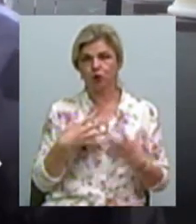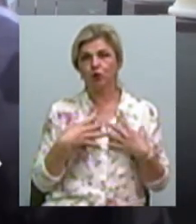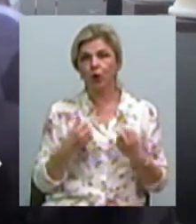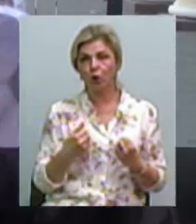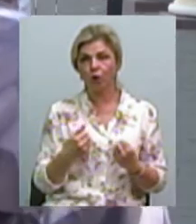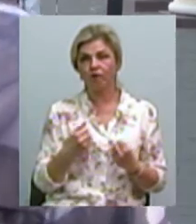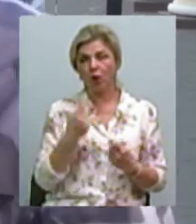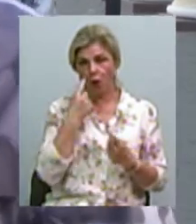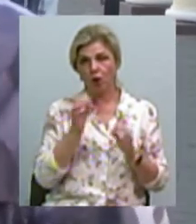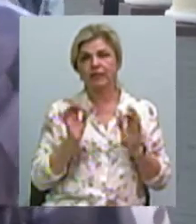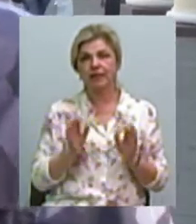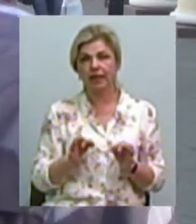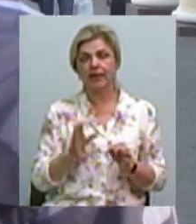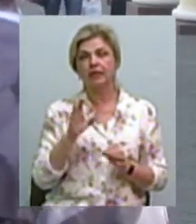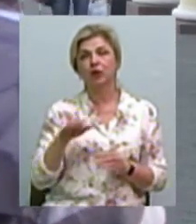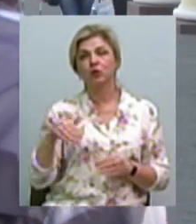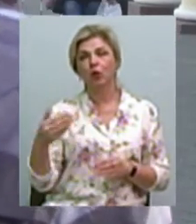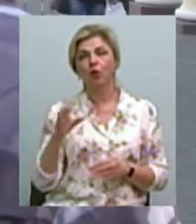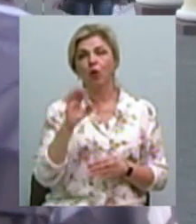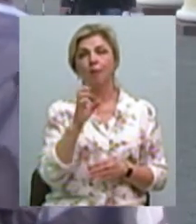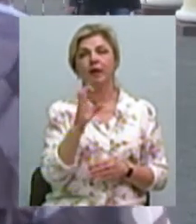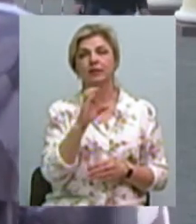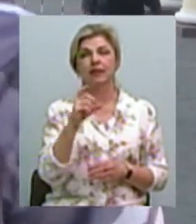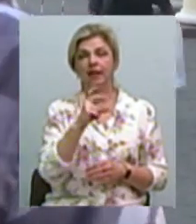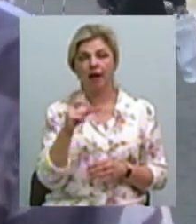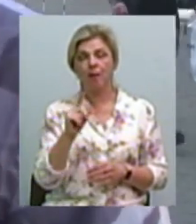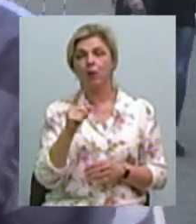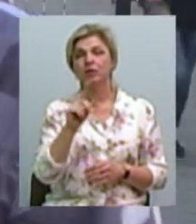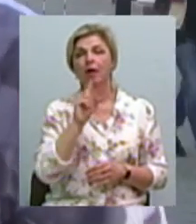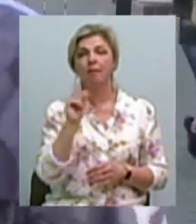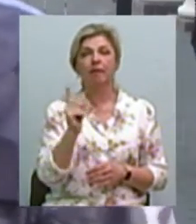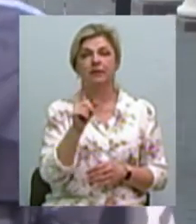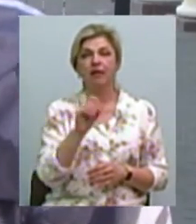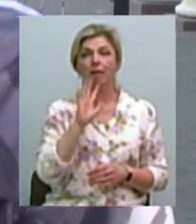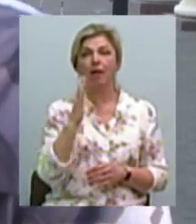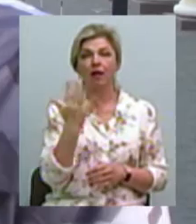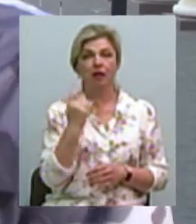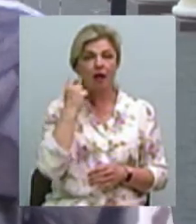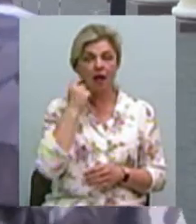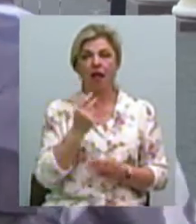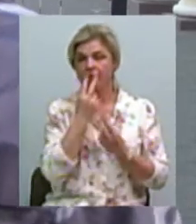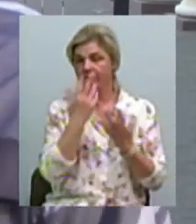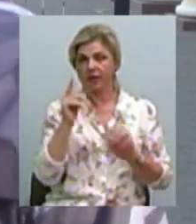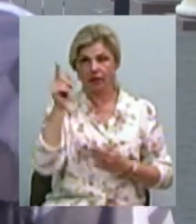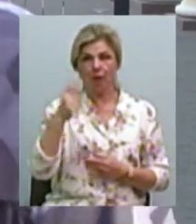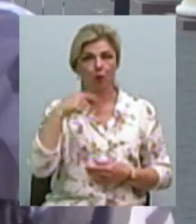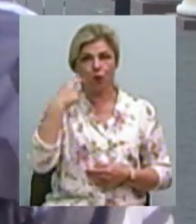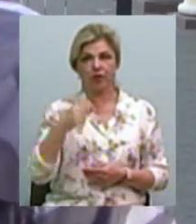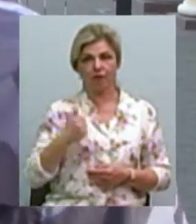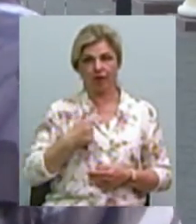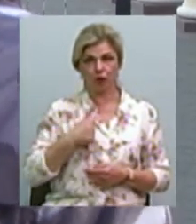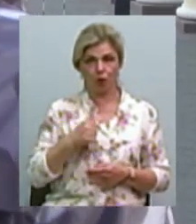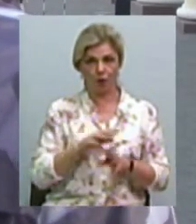здорової оцінки зі сторони ОБСЄ, тому що вони за 5 років ніяк не бачили там російських військових. І